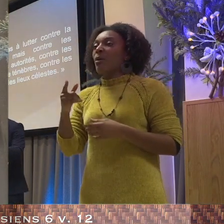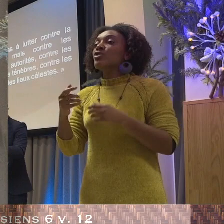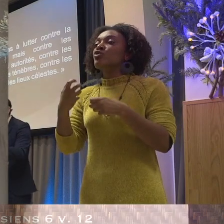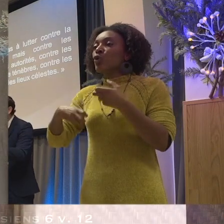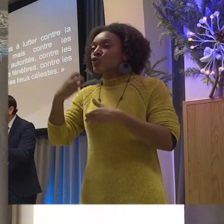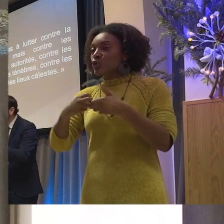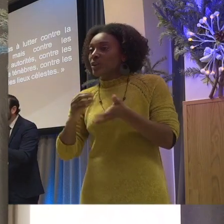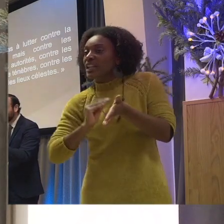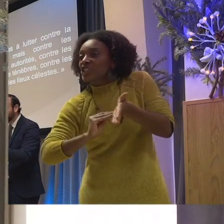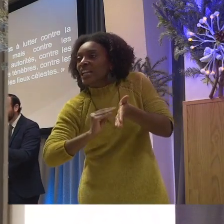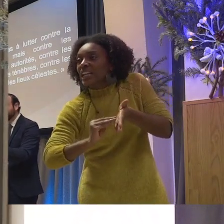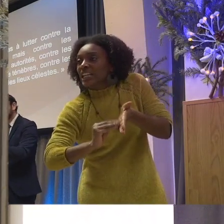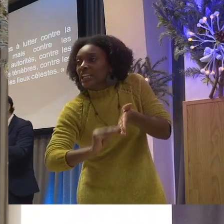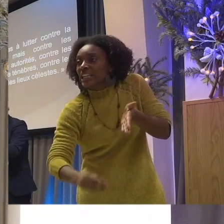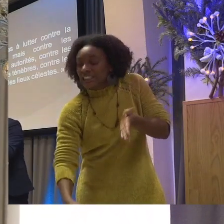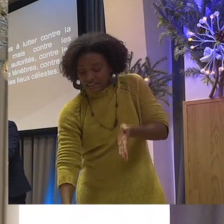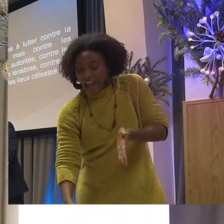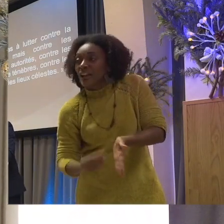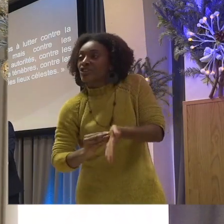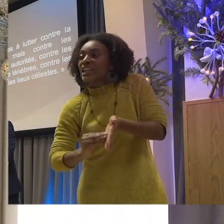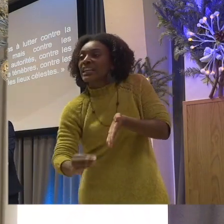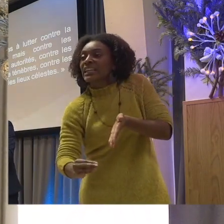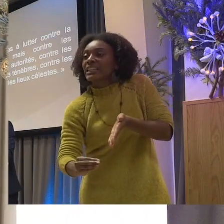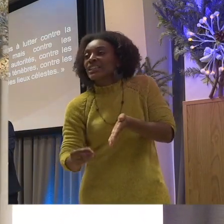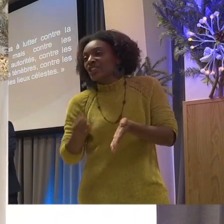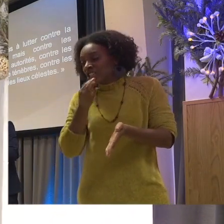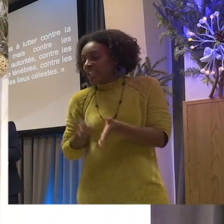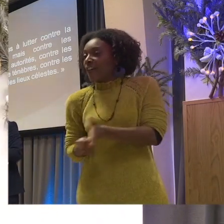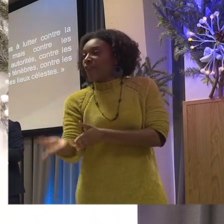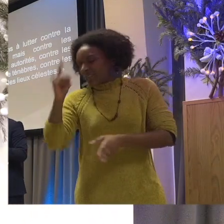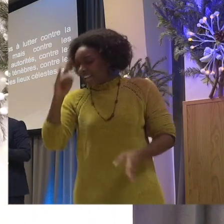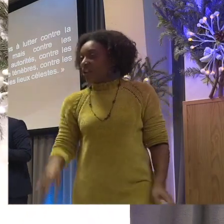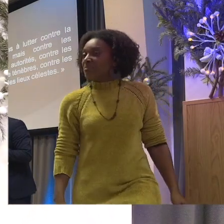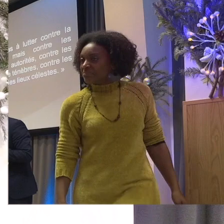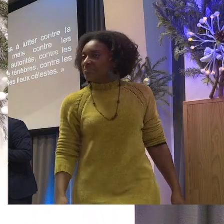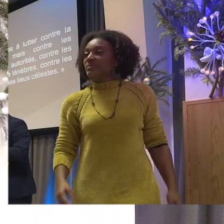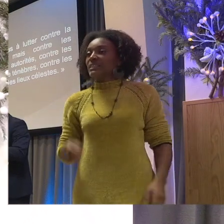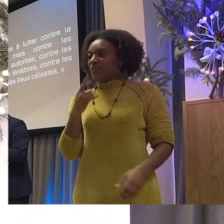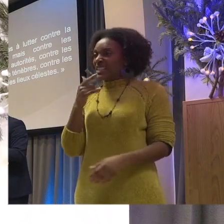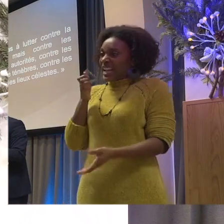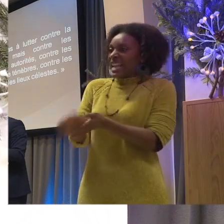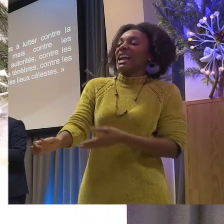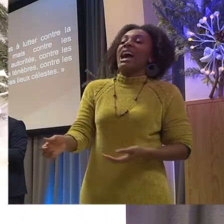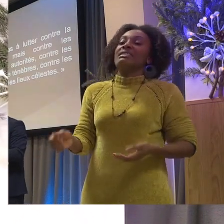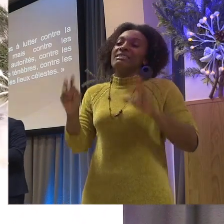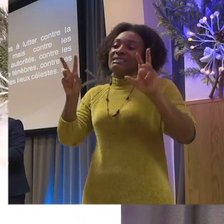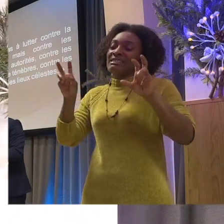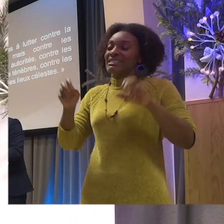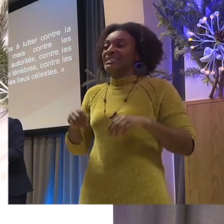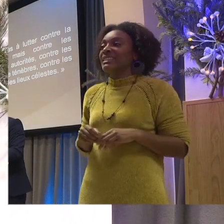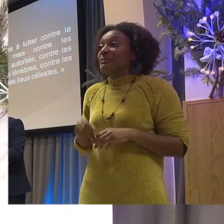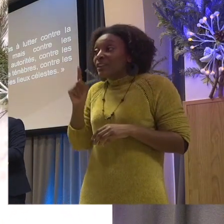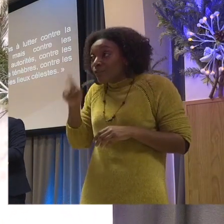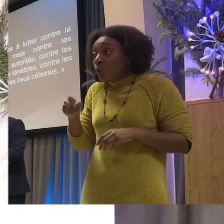avez cette puissance de Dieu en vous, parce que vous êtes mariés, d'écraser la tête du serpent. Alléluia. Réalisez